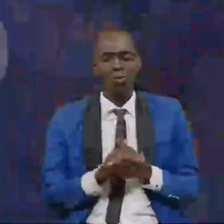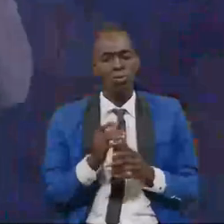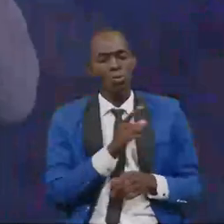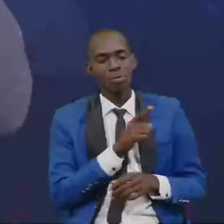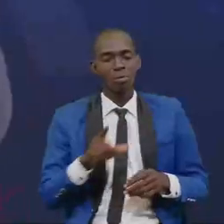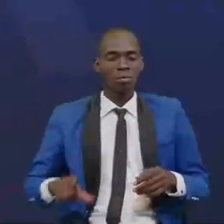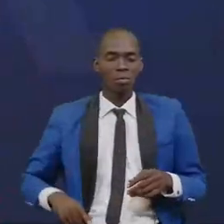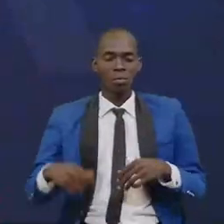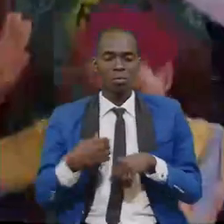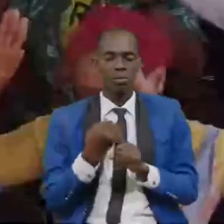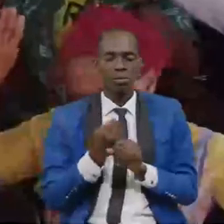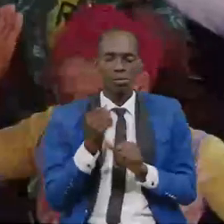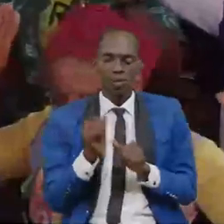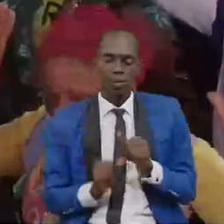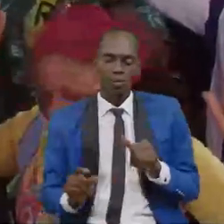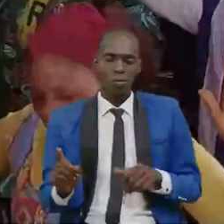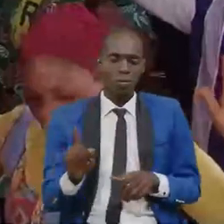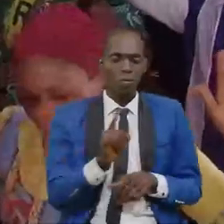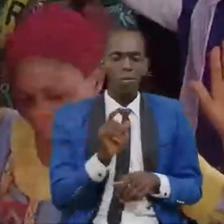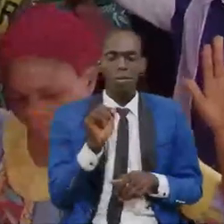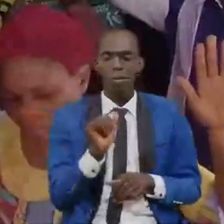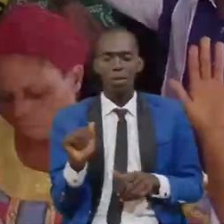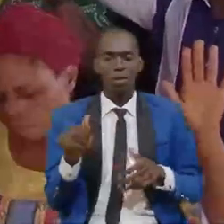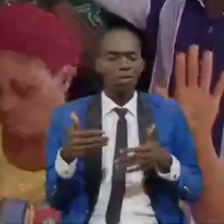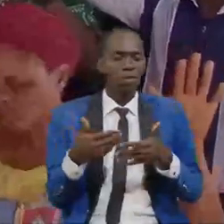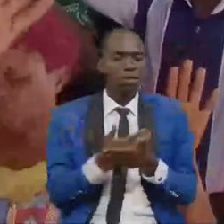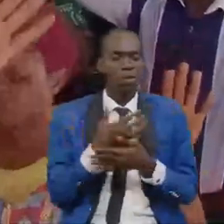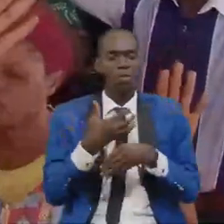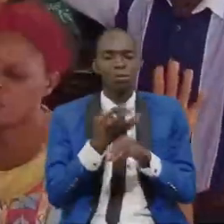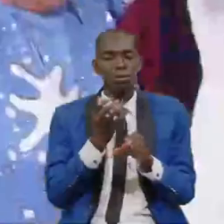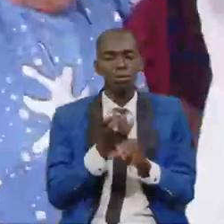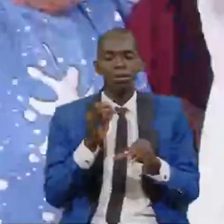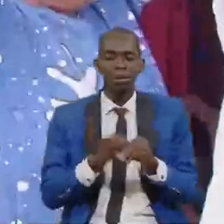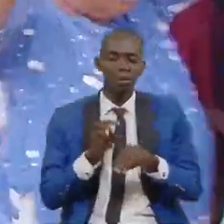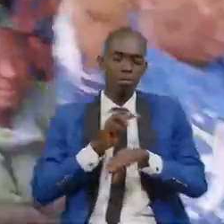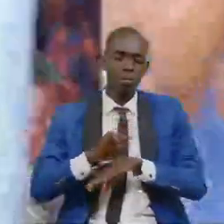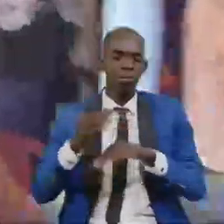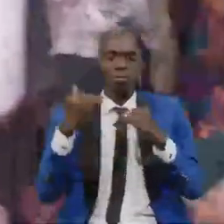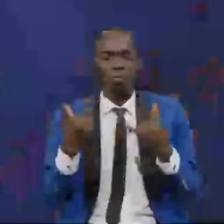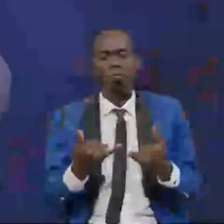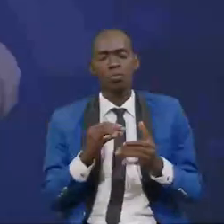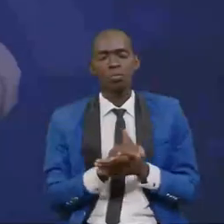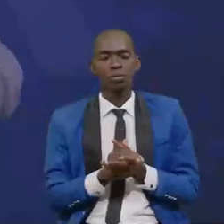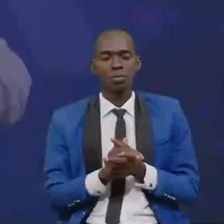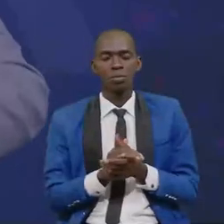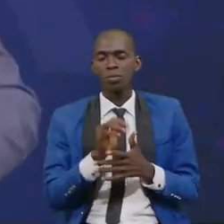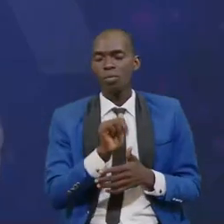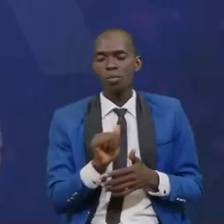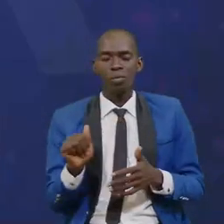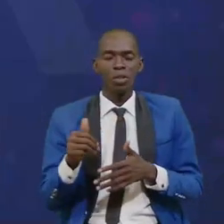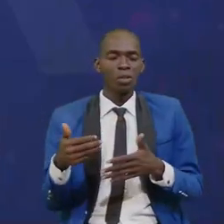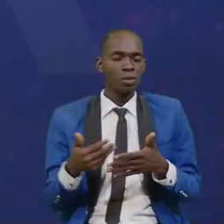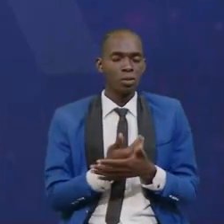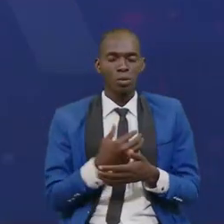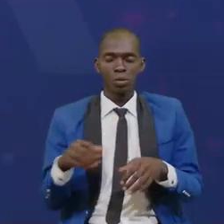Seigneur, que chacun soit une nouvelle créature dans le ministère maintenant.